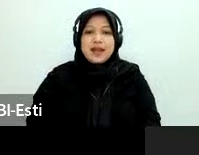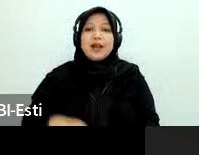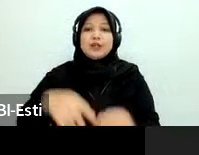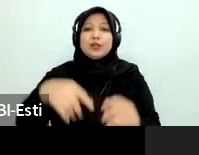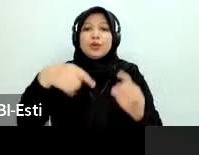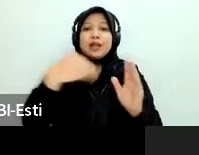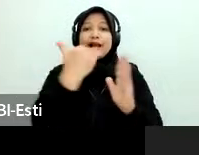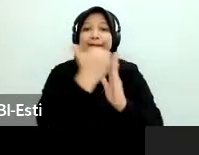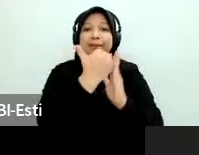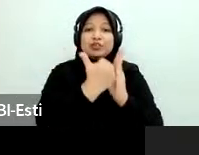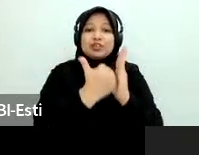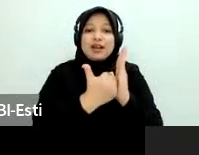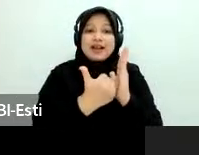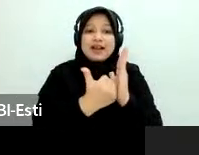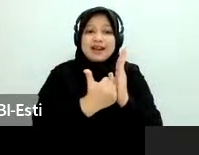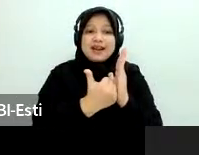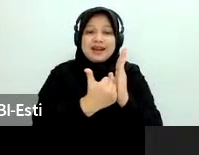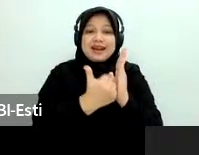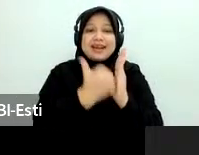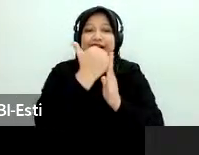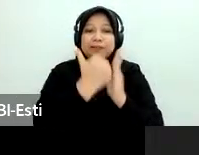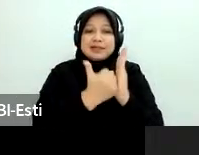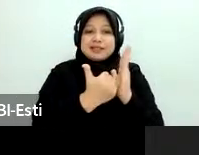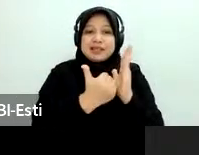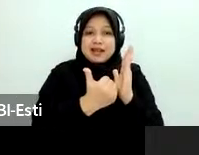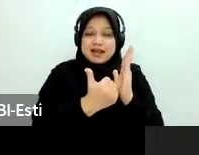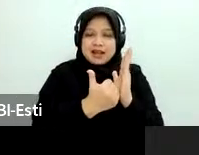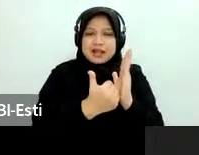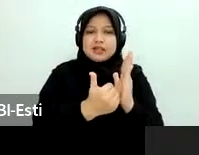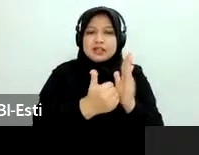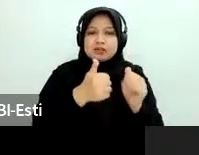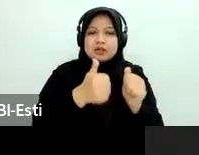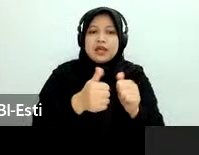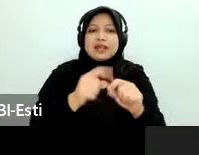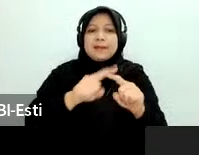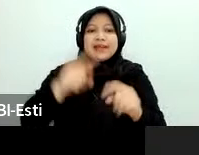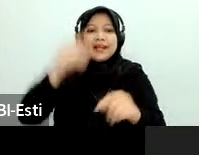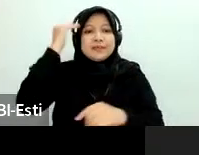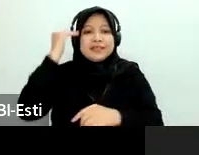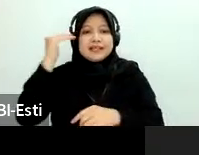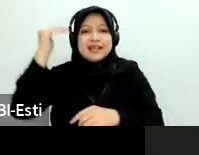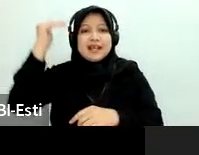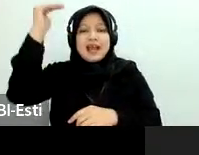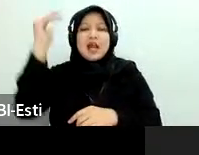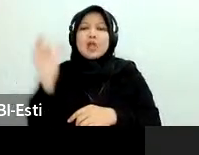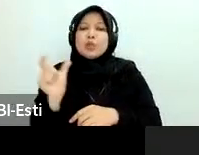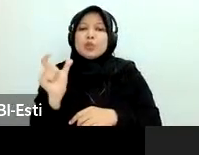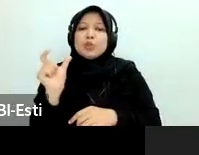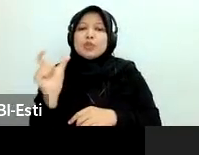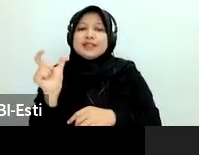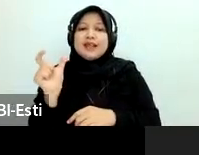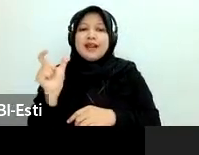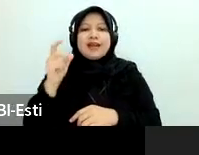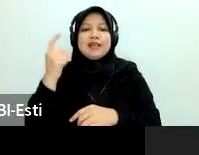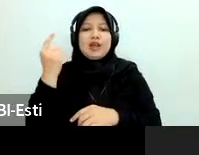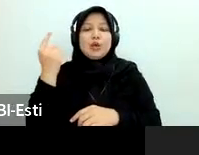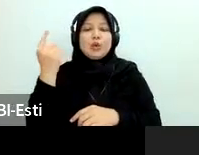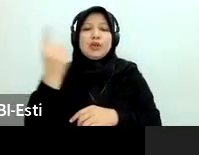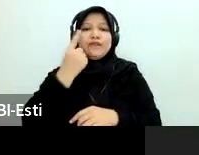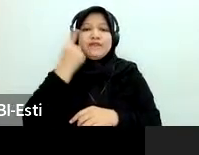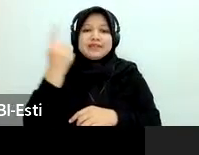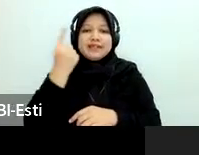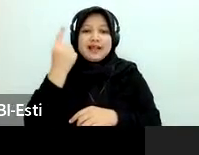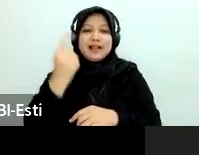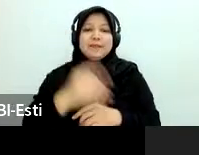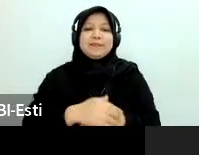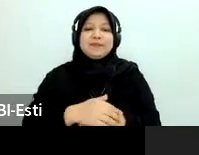tetapi kebijaksanaan itu menggunakan merupakan kata yang lebih universal am meskipun kata bijak dan